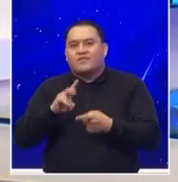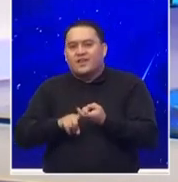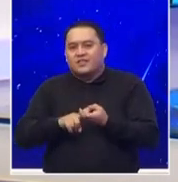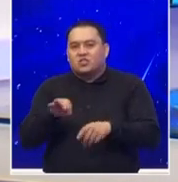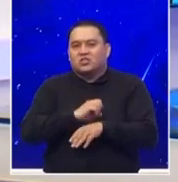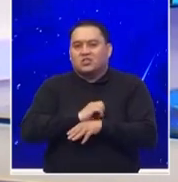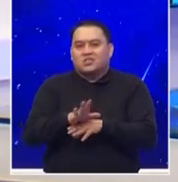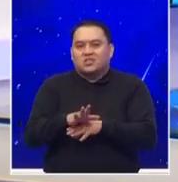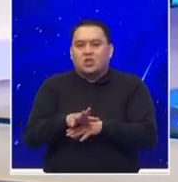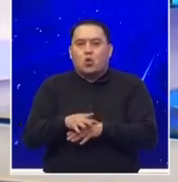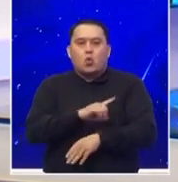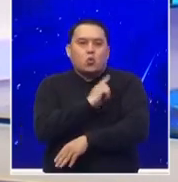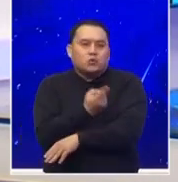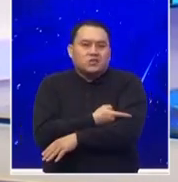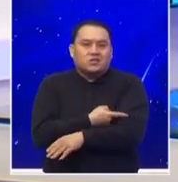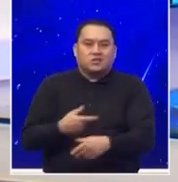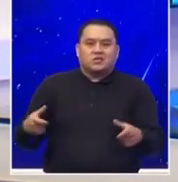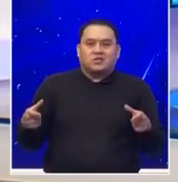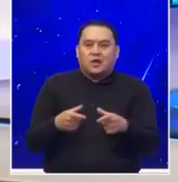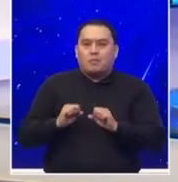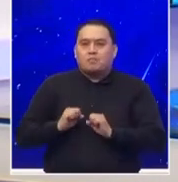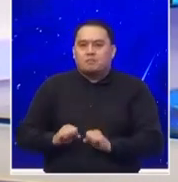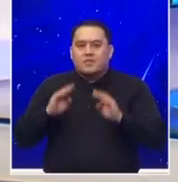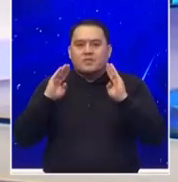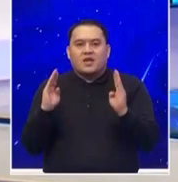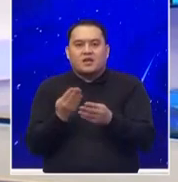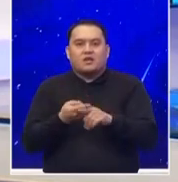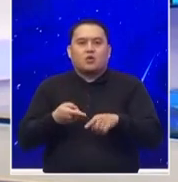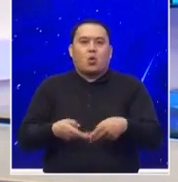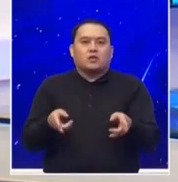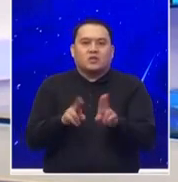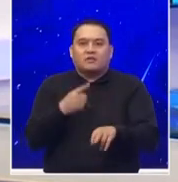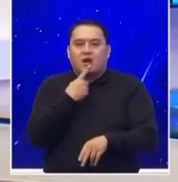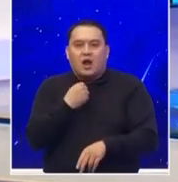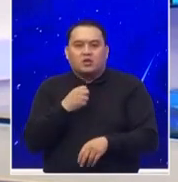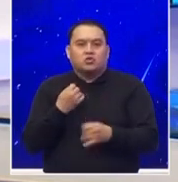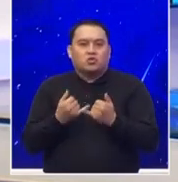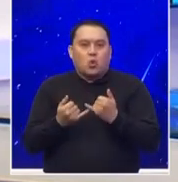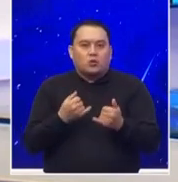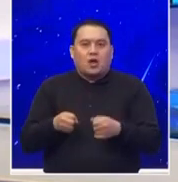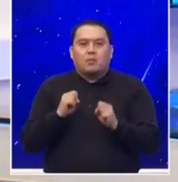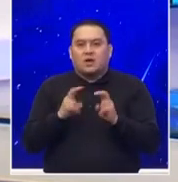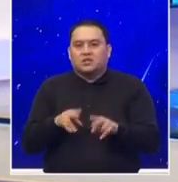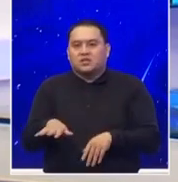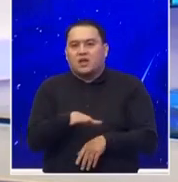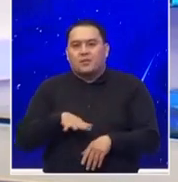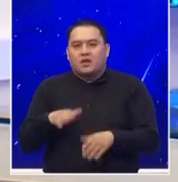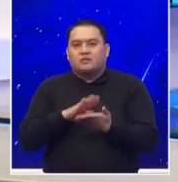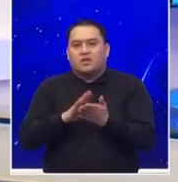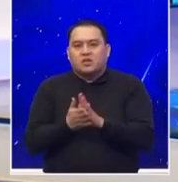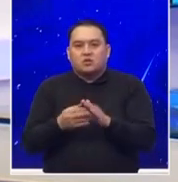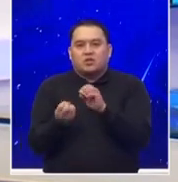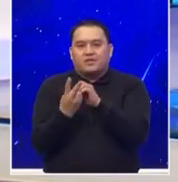коронавируса принято усилить ограничительные меры в регионах, находящихся в красной и желтой зонах. По состоянию